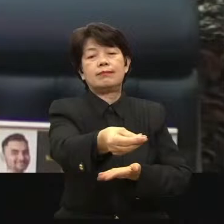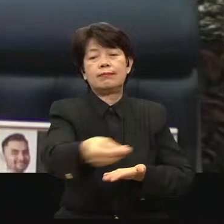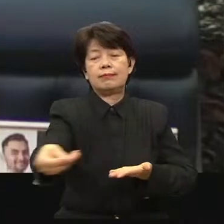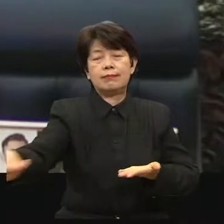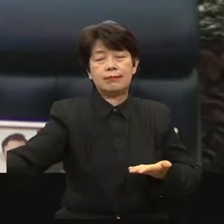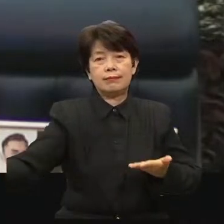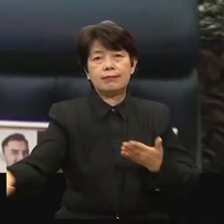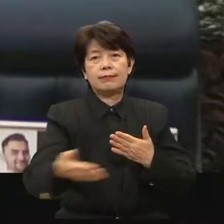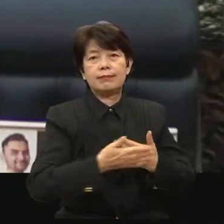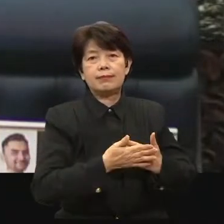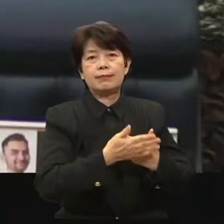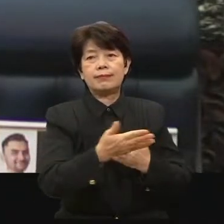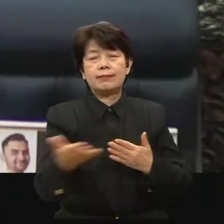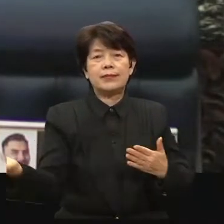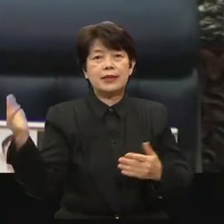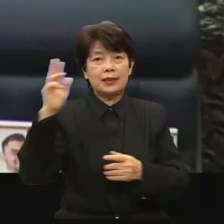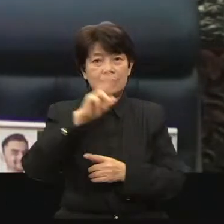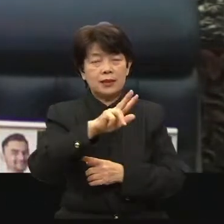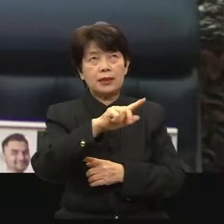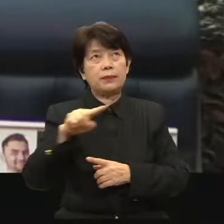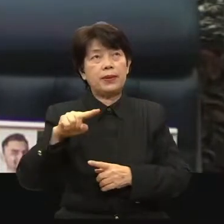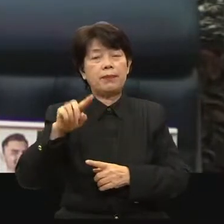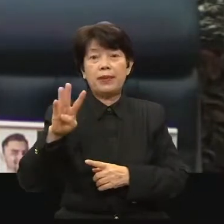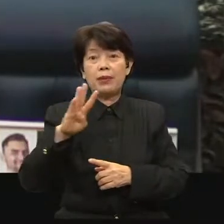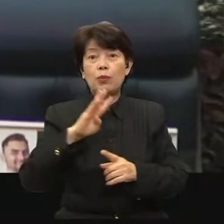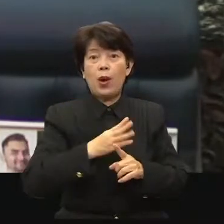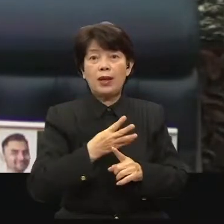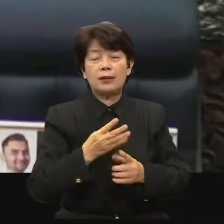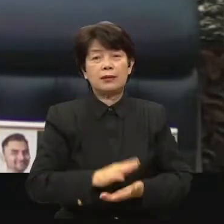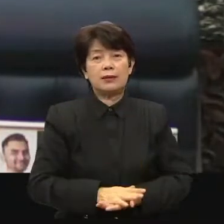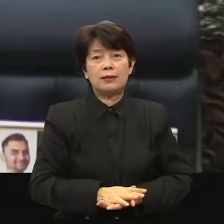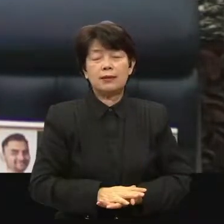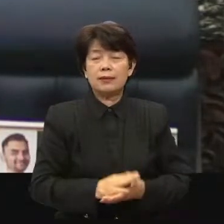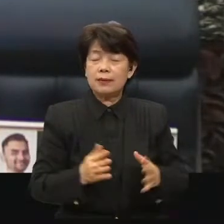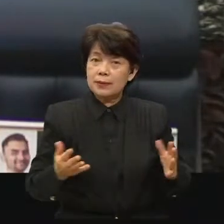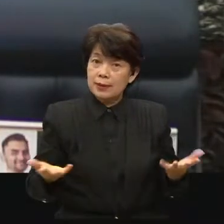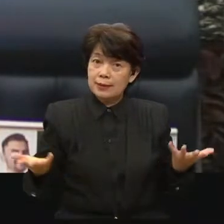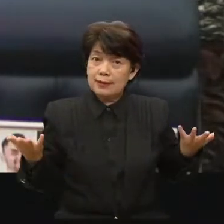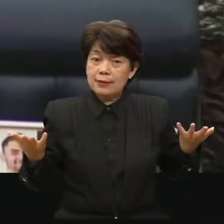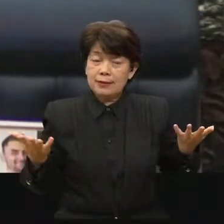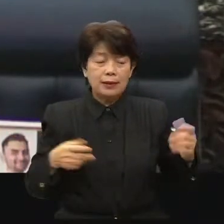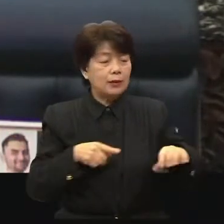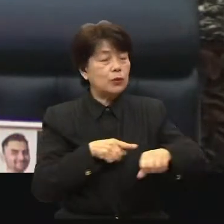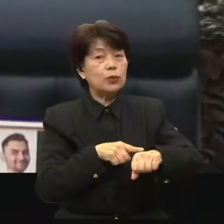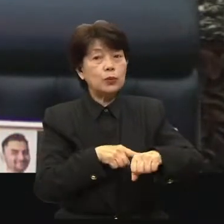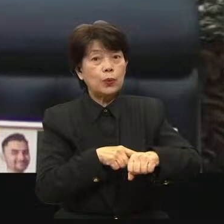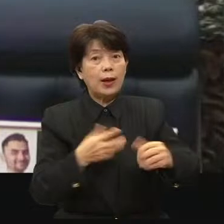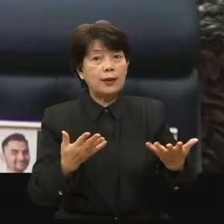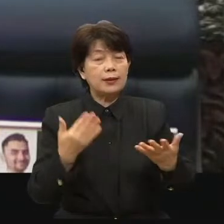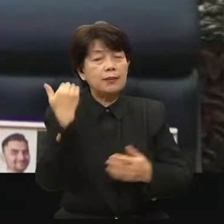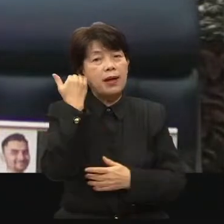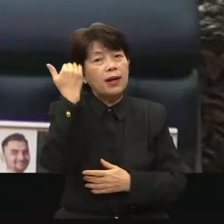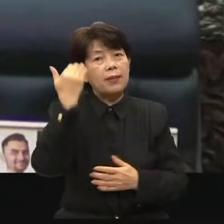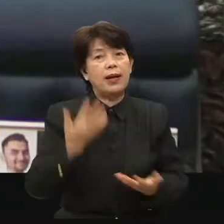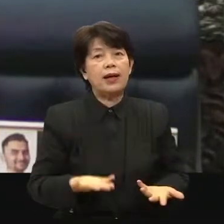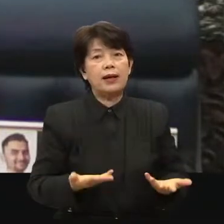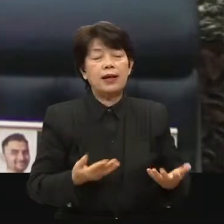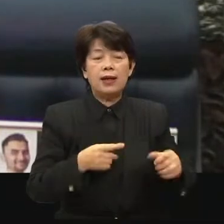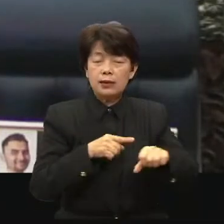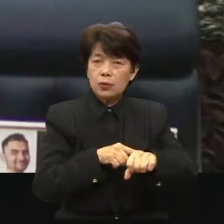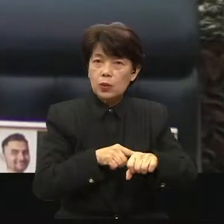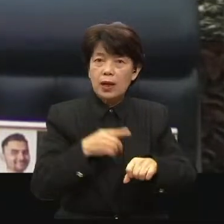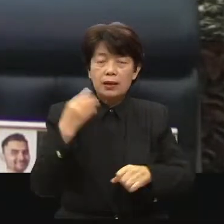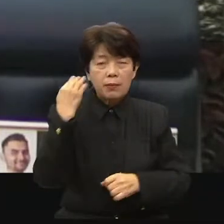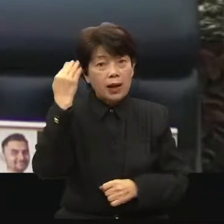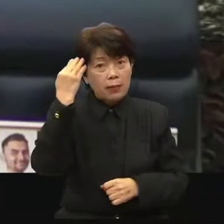berkenaan dalam tempoh masa 3 hinggalah 4 bulan kalau tiada tuduhan dibuat di mahkamah. Tetapi kalau tuduhan dibuat di